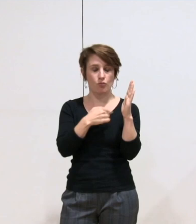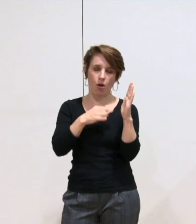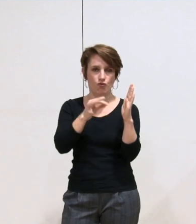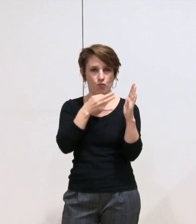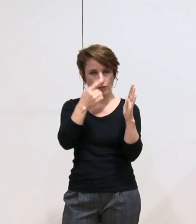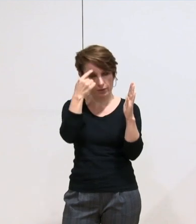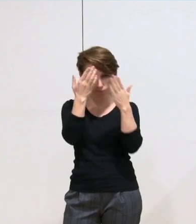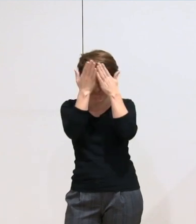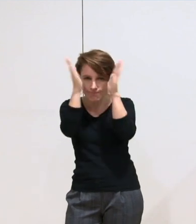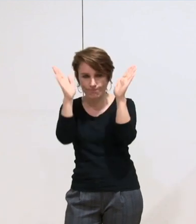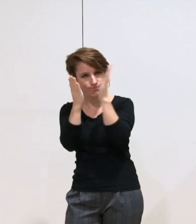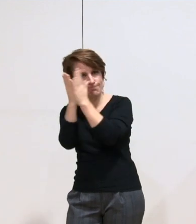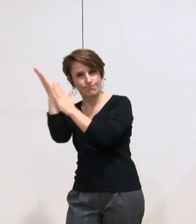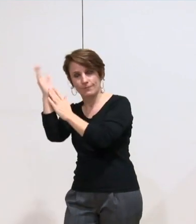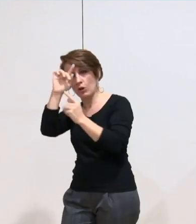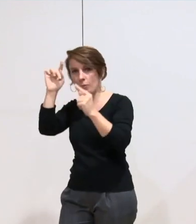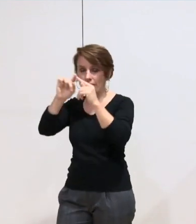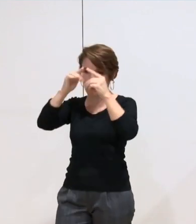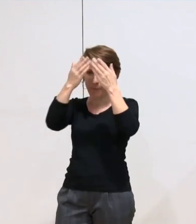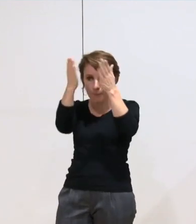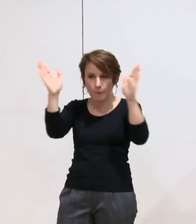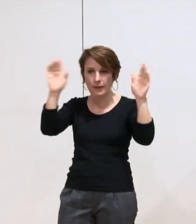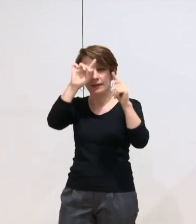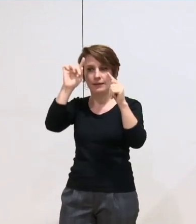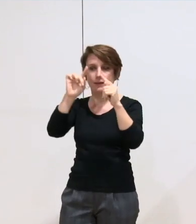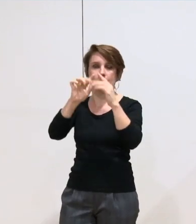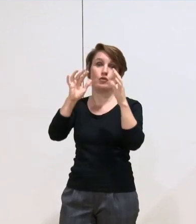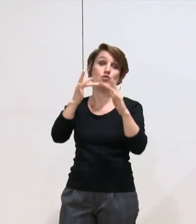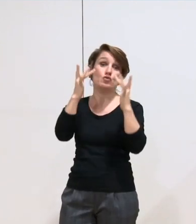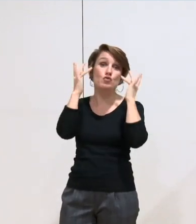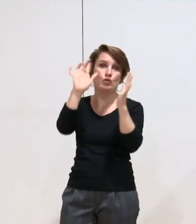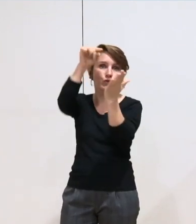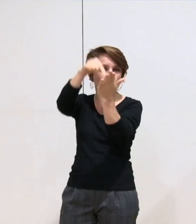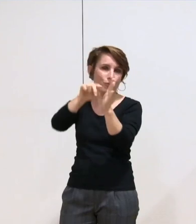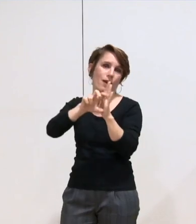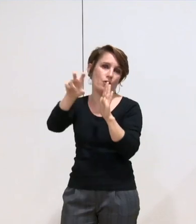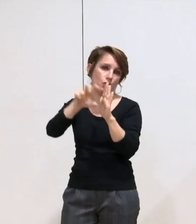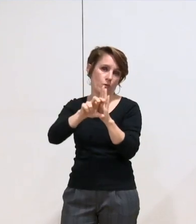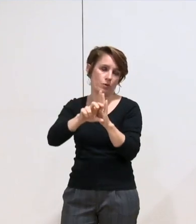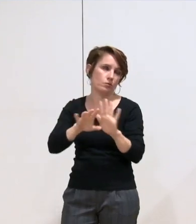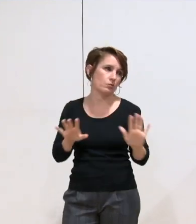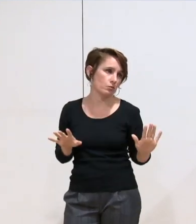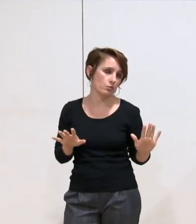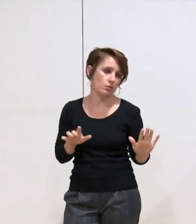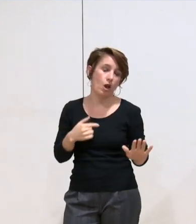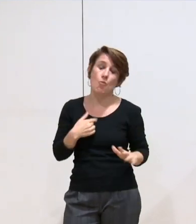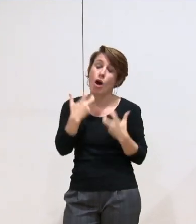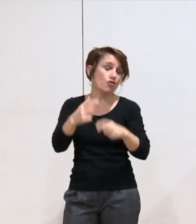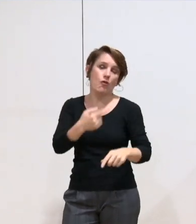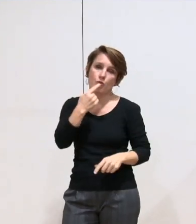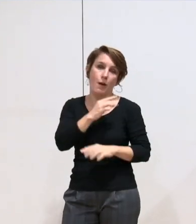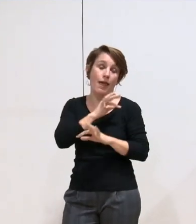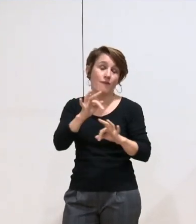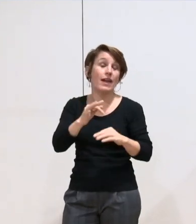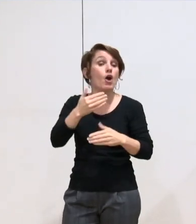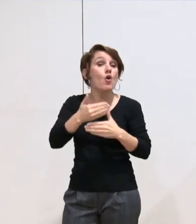sur les différents aspects des cultures à Grenoble. Donc, que l'on ne me parle plus de co-construction,